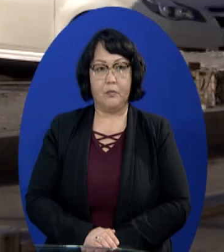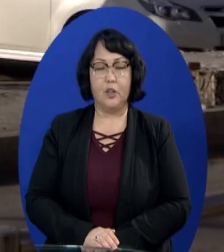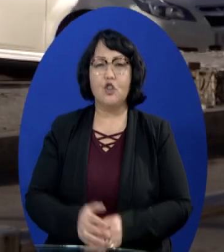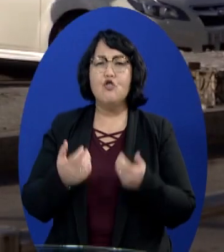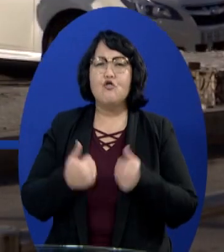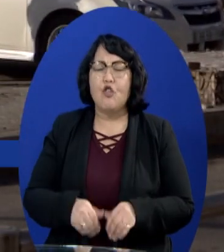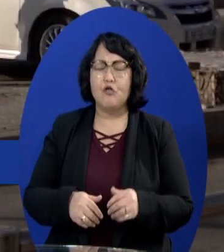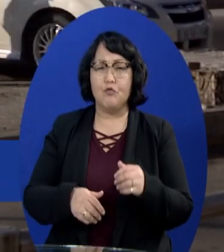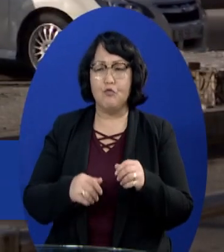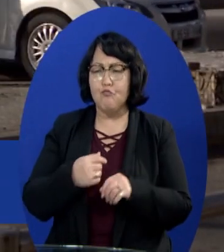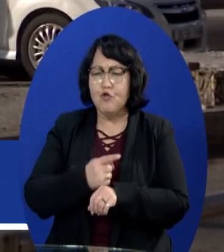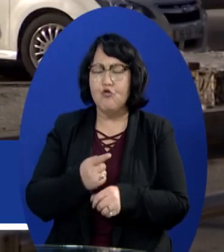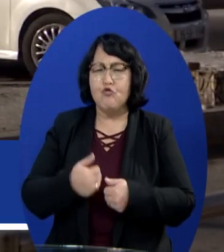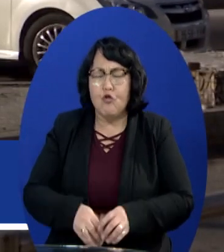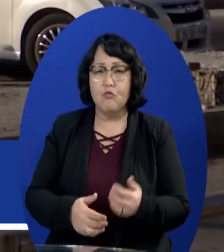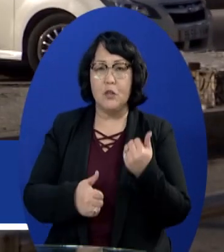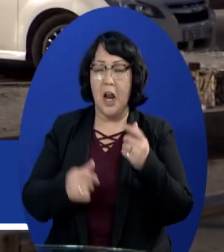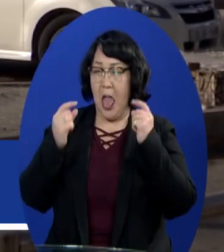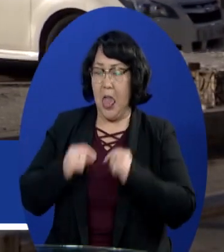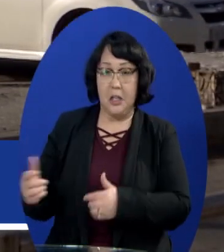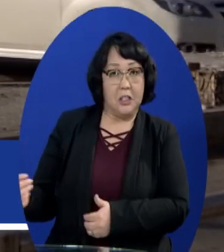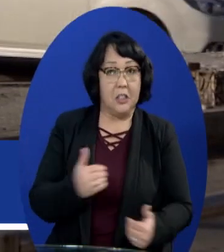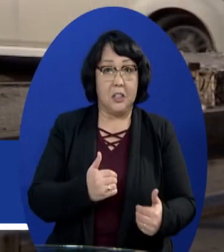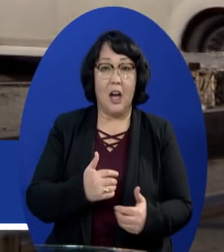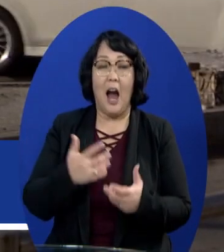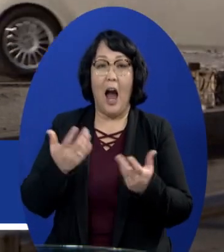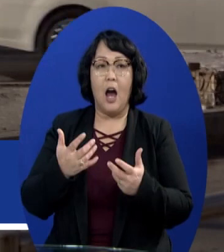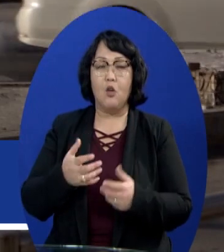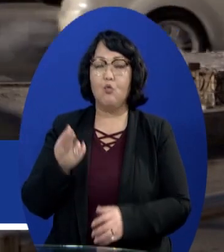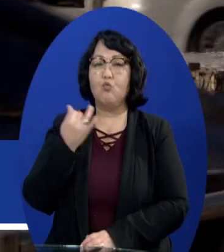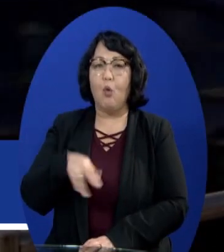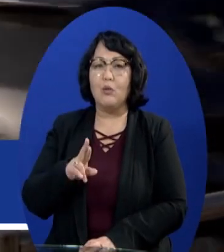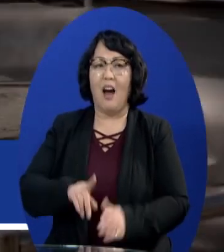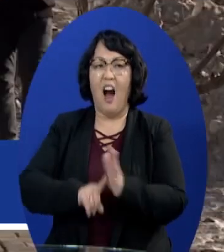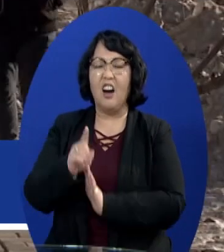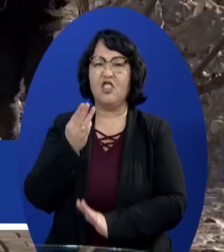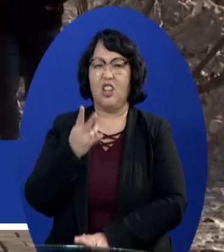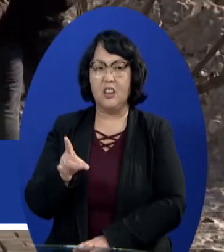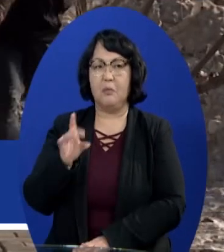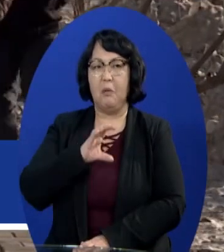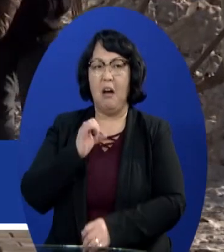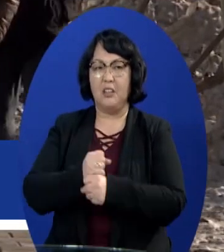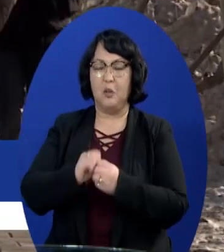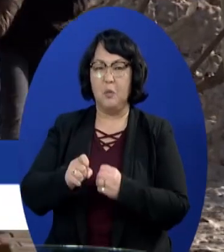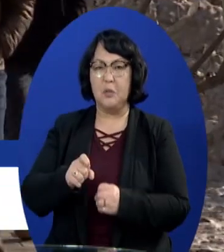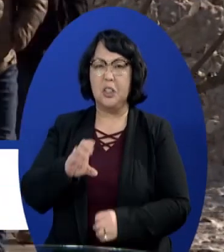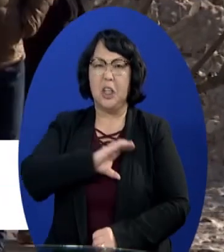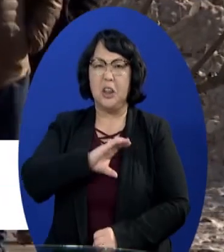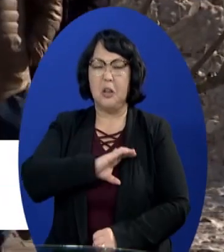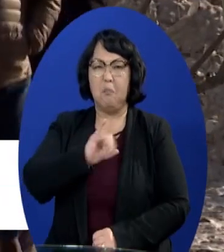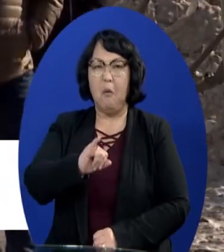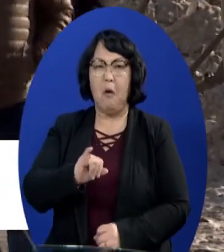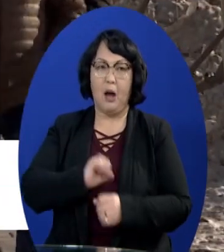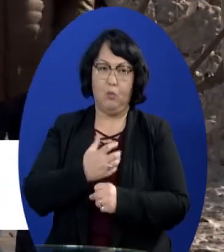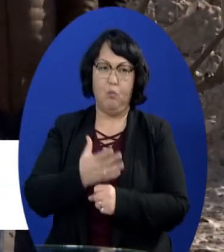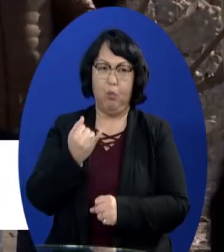Нийлхүйтийн эмгэгтэй хахир өвлөөр нэмгүй хувцастай зөөвөрлөн жишээ бол дундуулан анхан шатны альфагчдын хинэггүй, хариуцлагагүй, сэтгэлгүй бухарсан хүнд суртлын